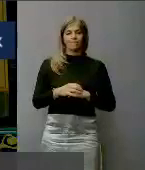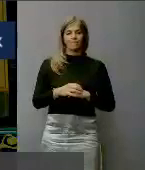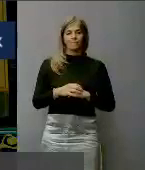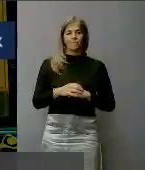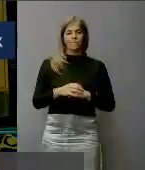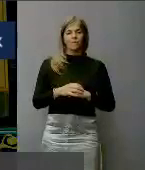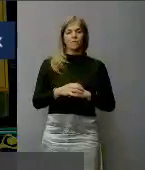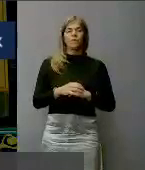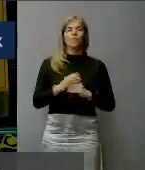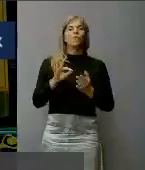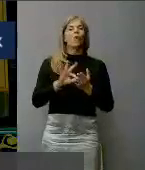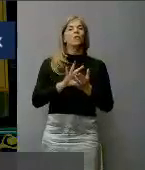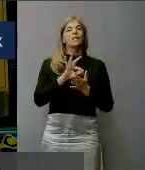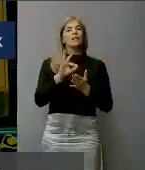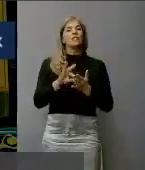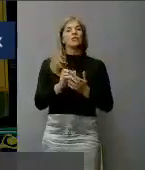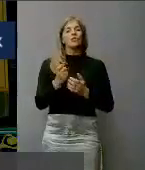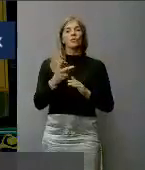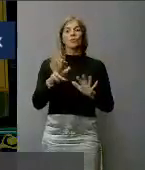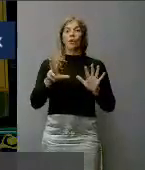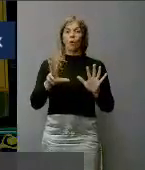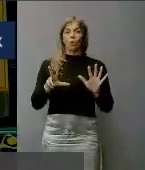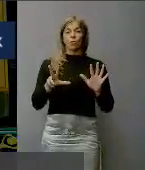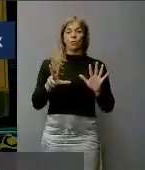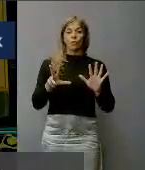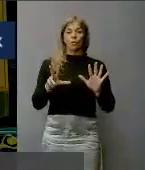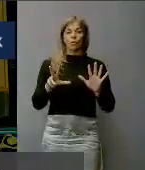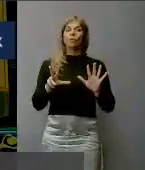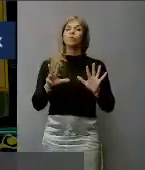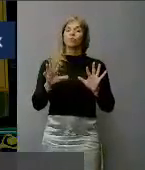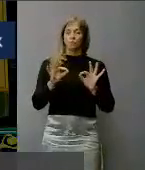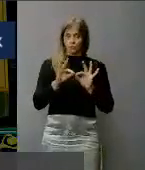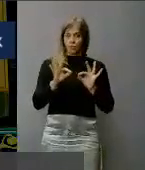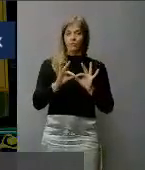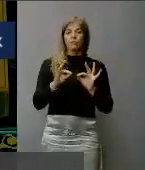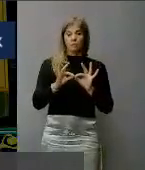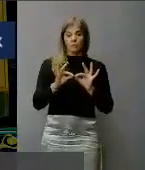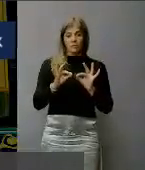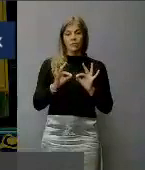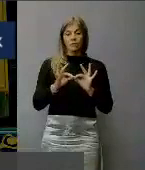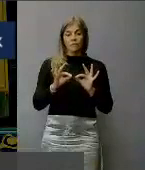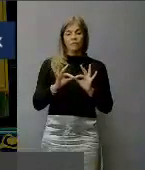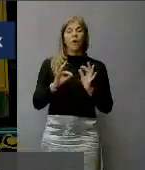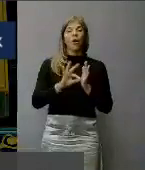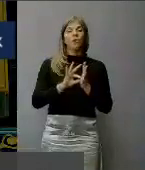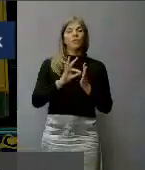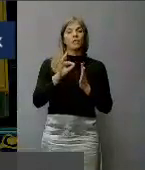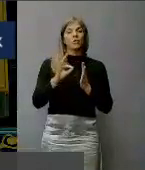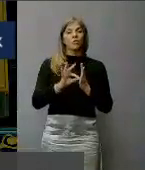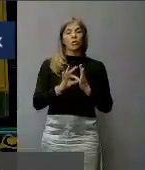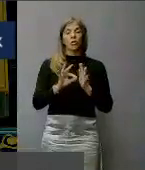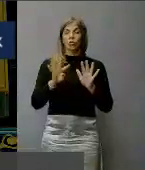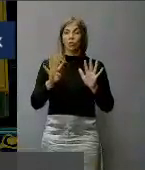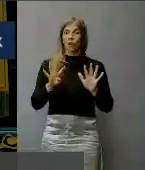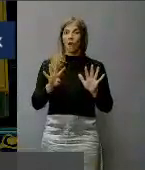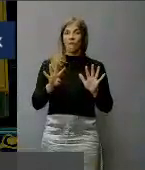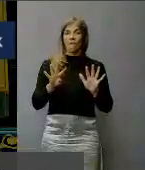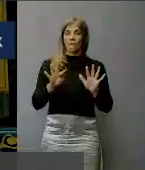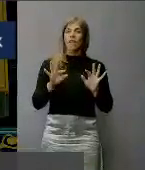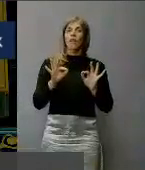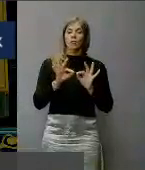ordine del giorno numero 8 favorevole ordine del giorno numero 9